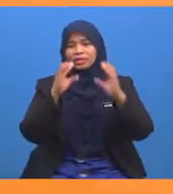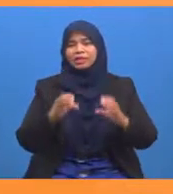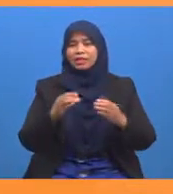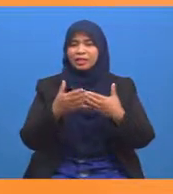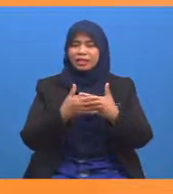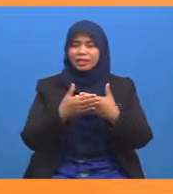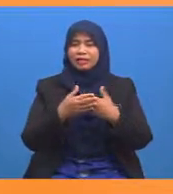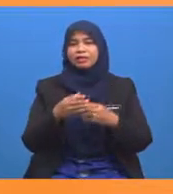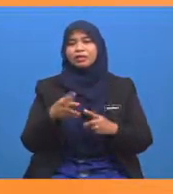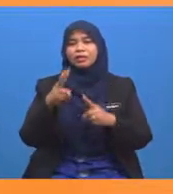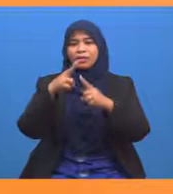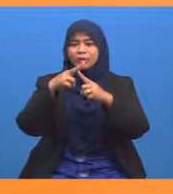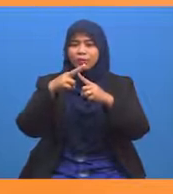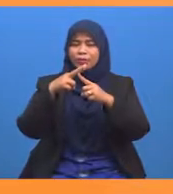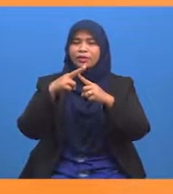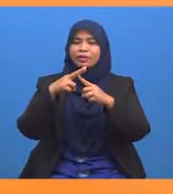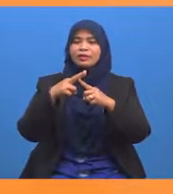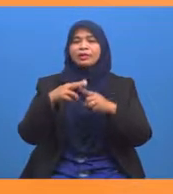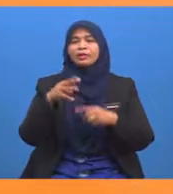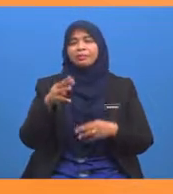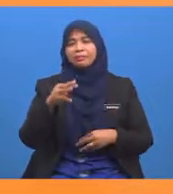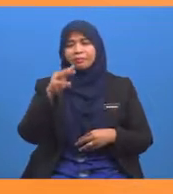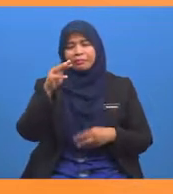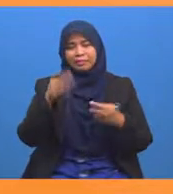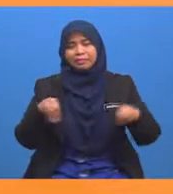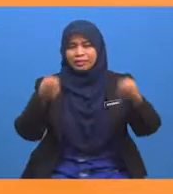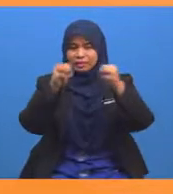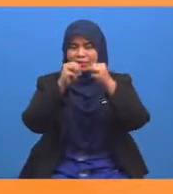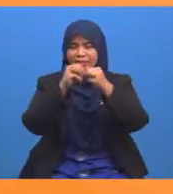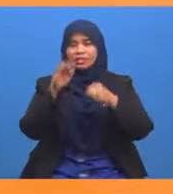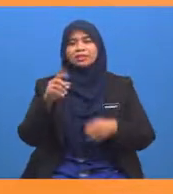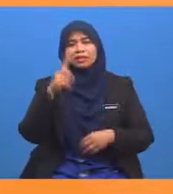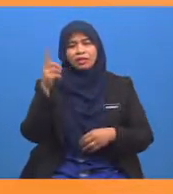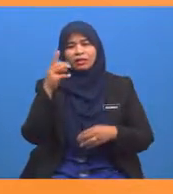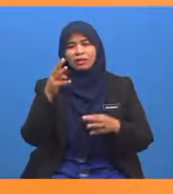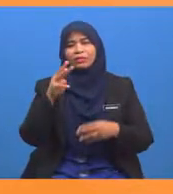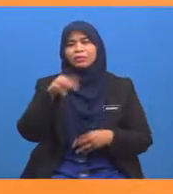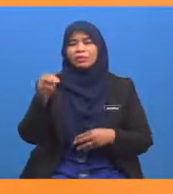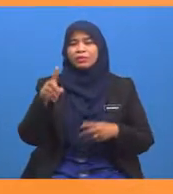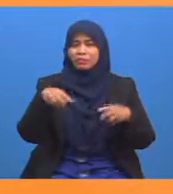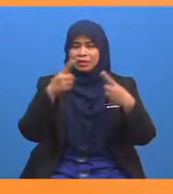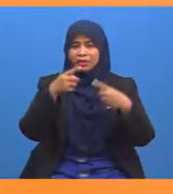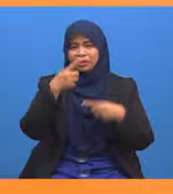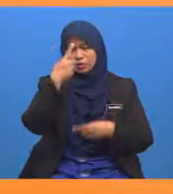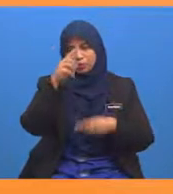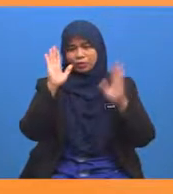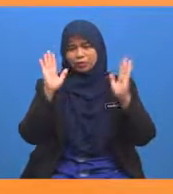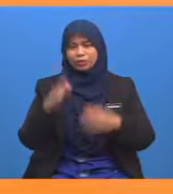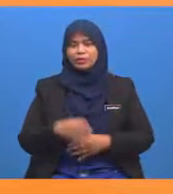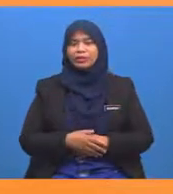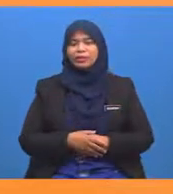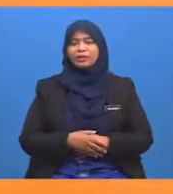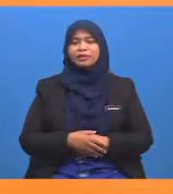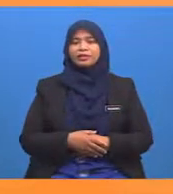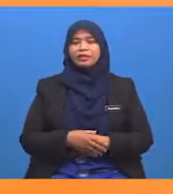keunikan seni bina dan dekorasi masjid-masjid yang sering murid-murid pergi untuk solat jemaah atau yang